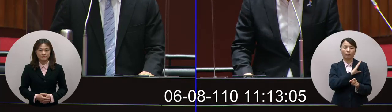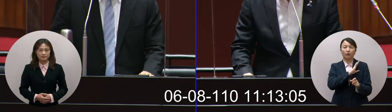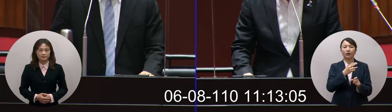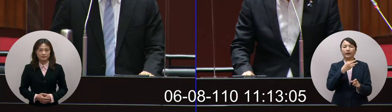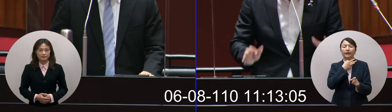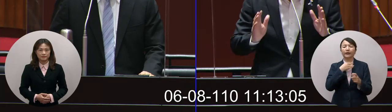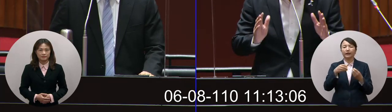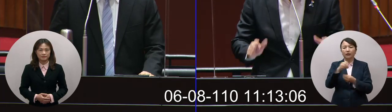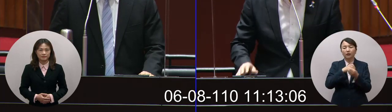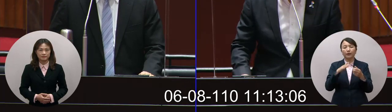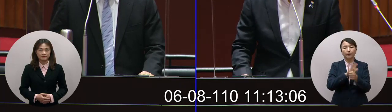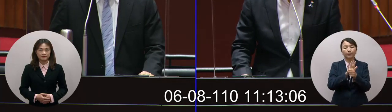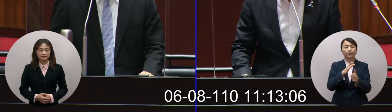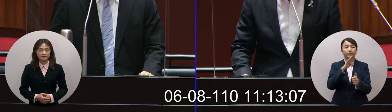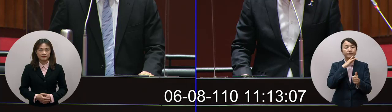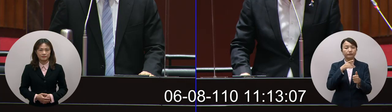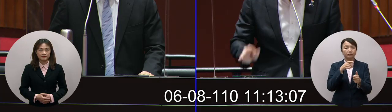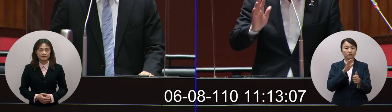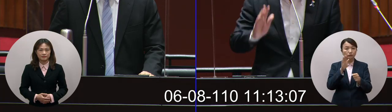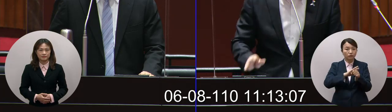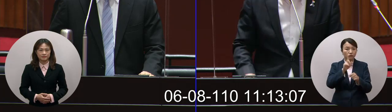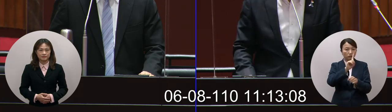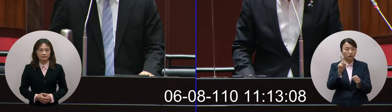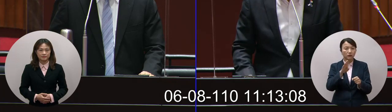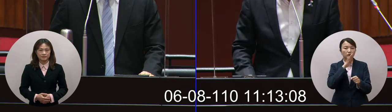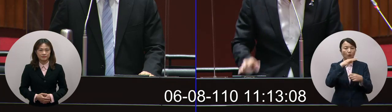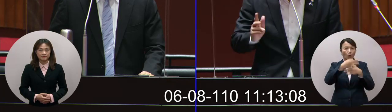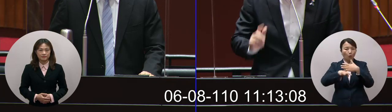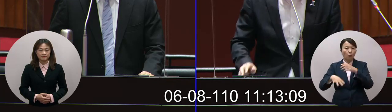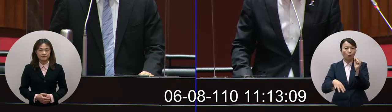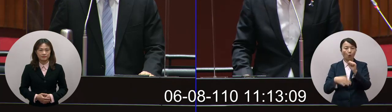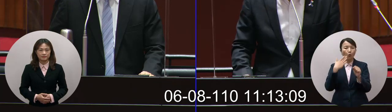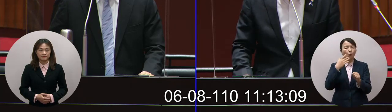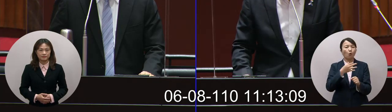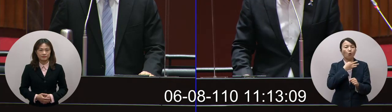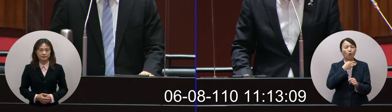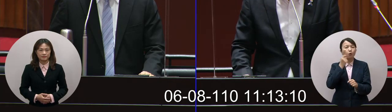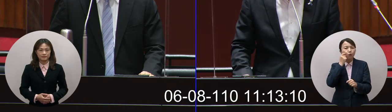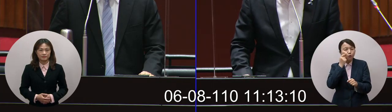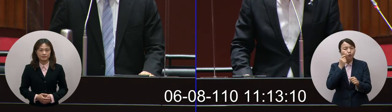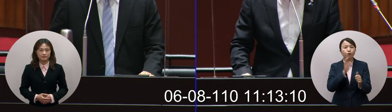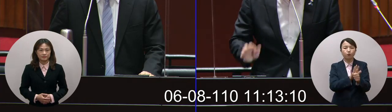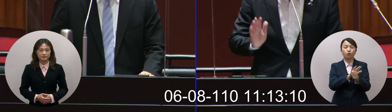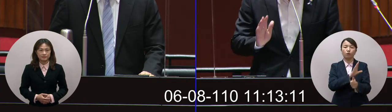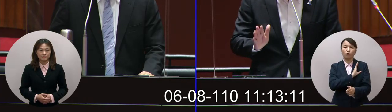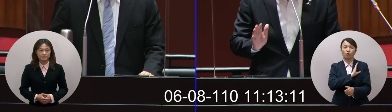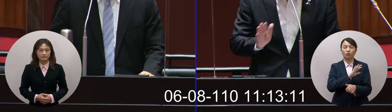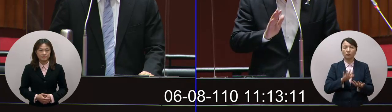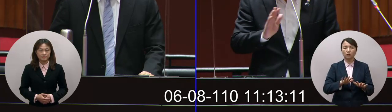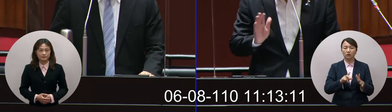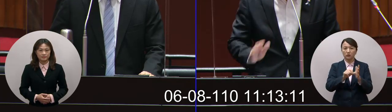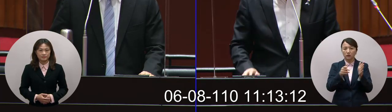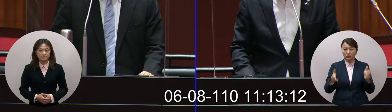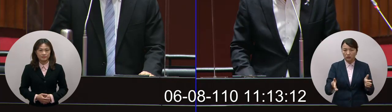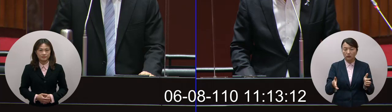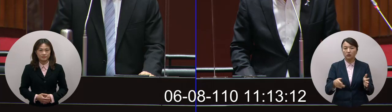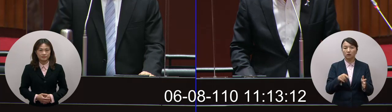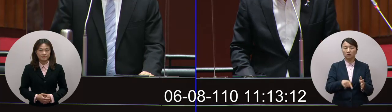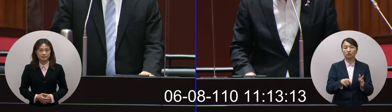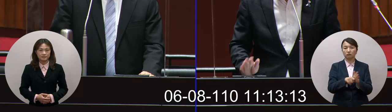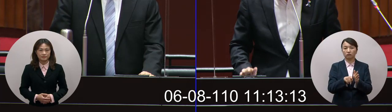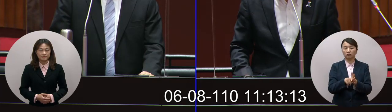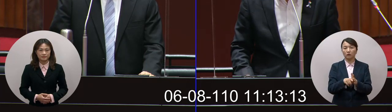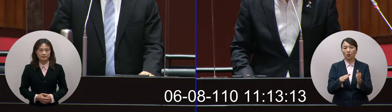应该普发现金，纾困应该怎样？应该不能遗漏，有困则纾。但是今天阶段哈，这一段时间以